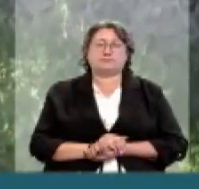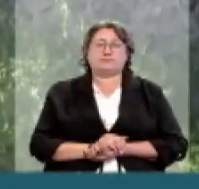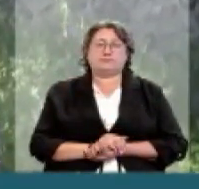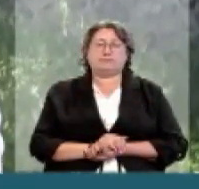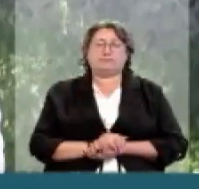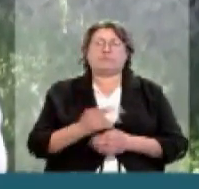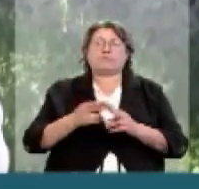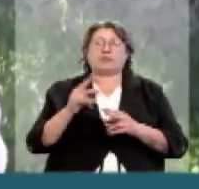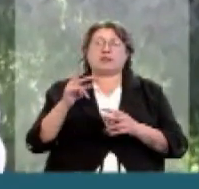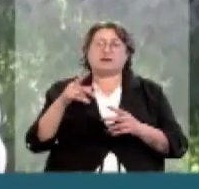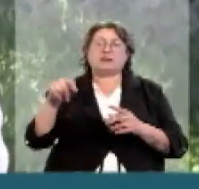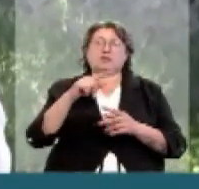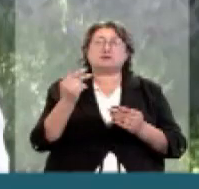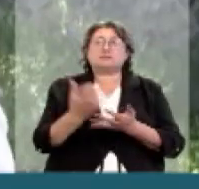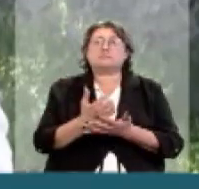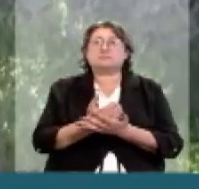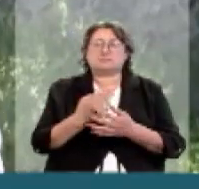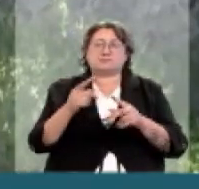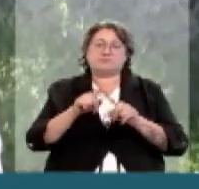мүмкін. Сондықтан біз